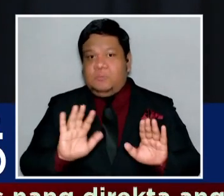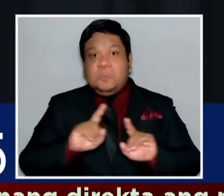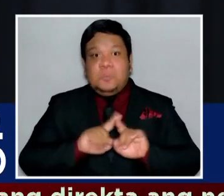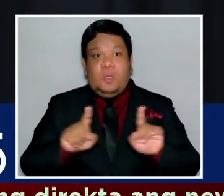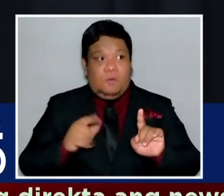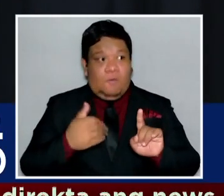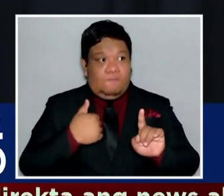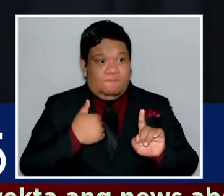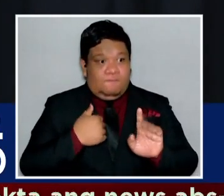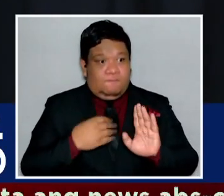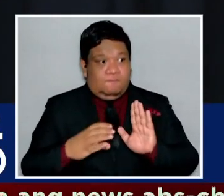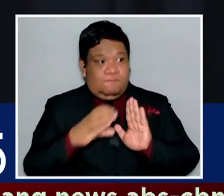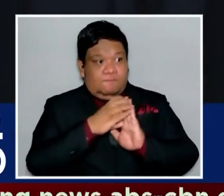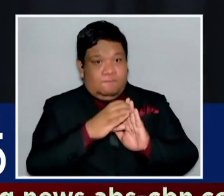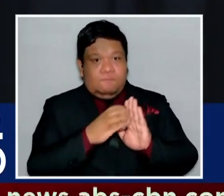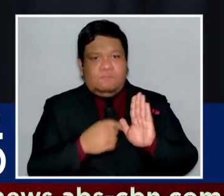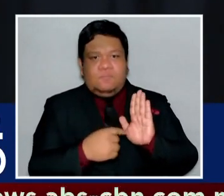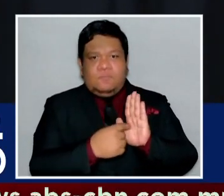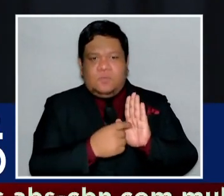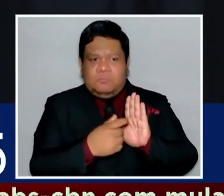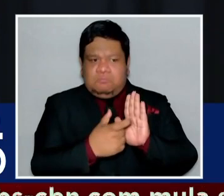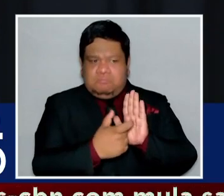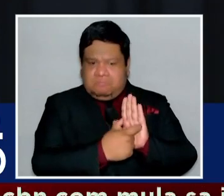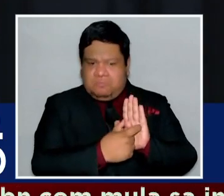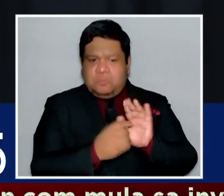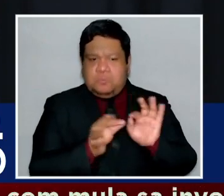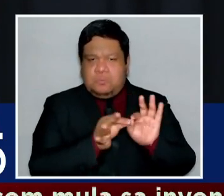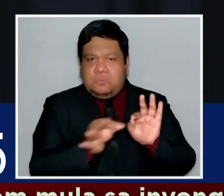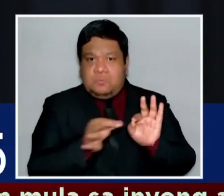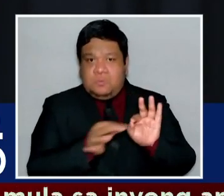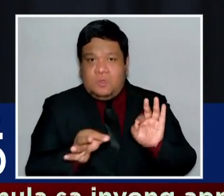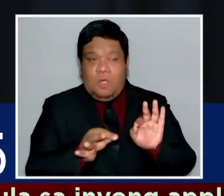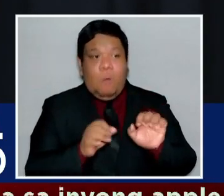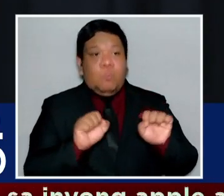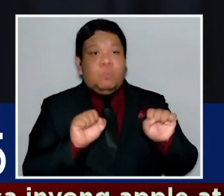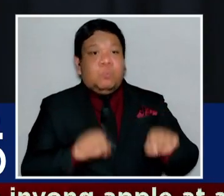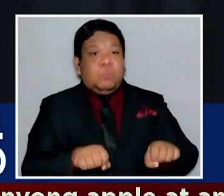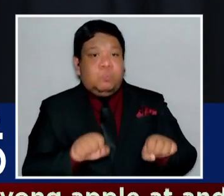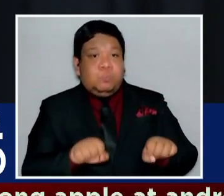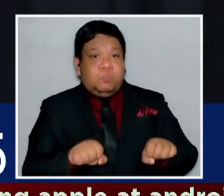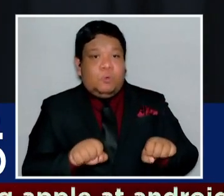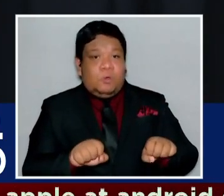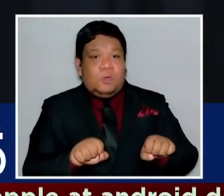ilalim na nagsasabi na pwede